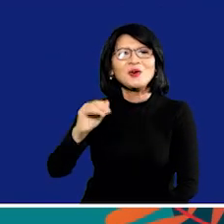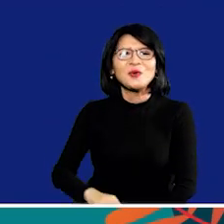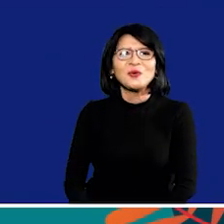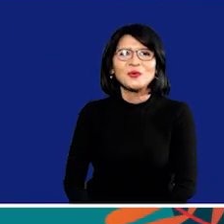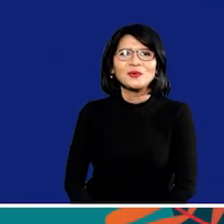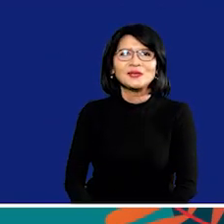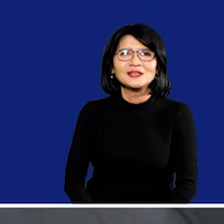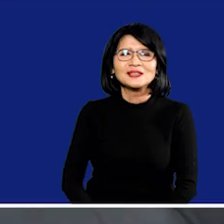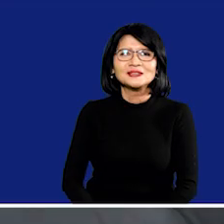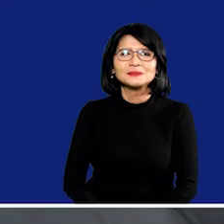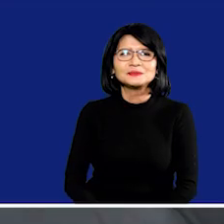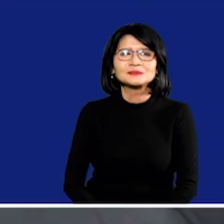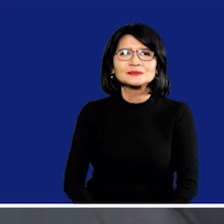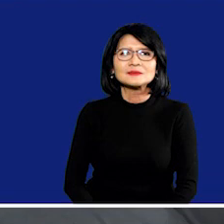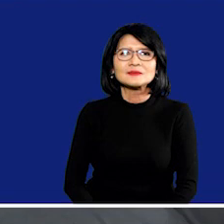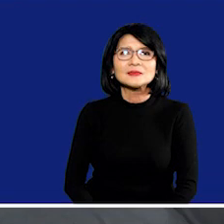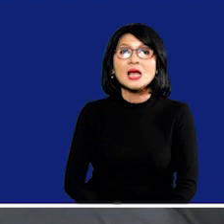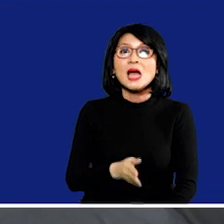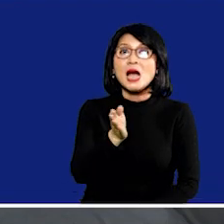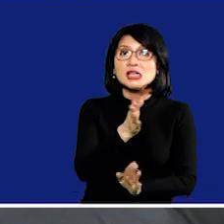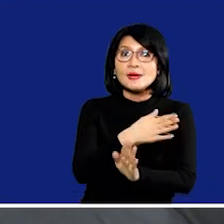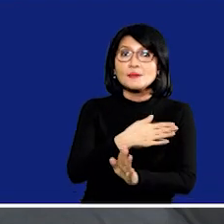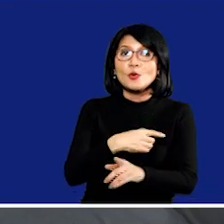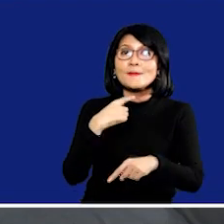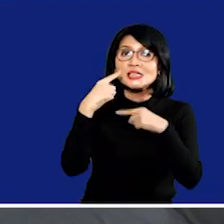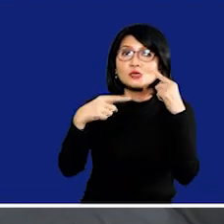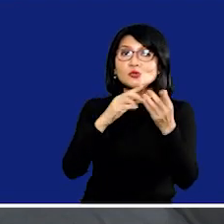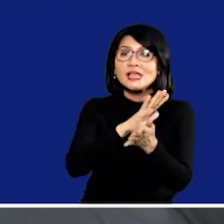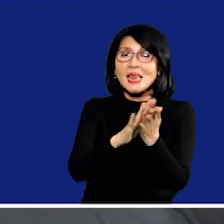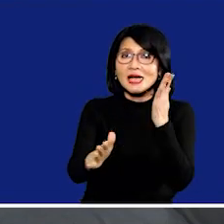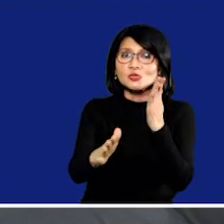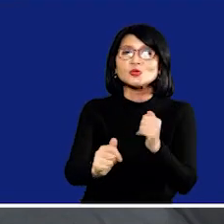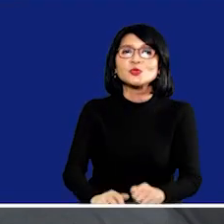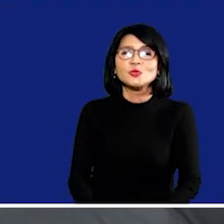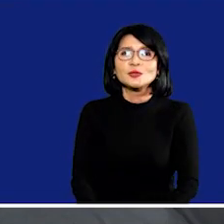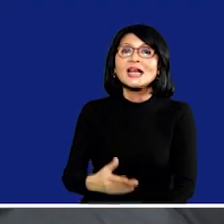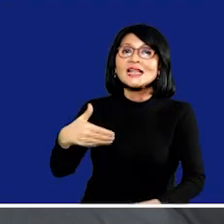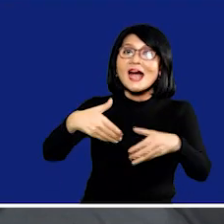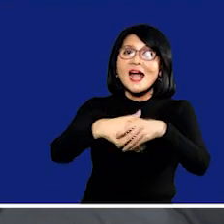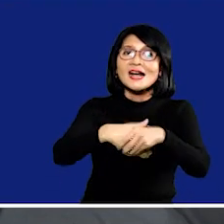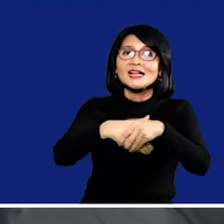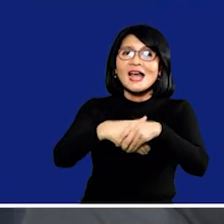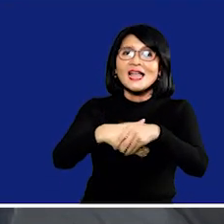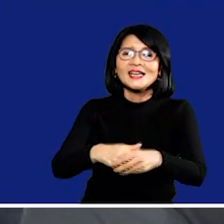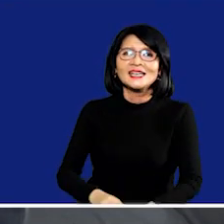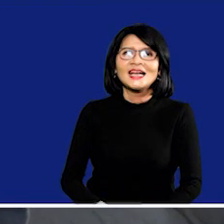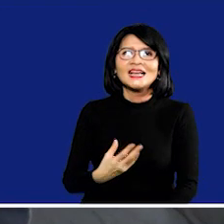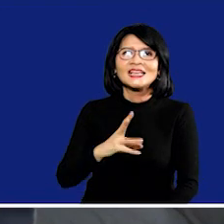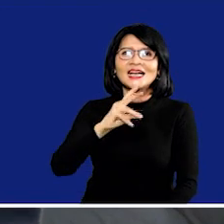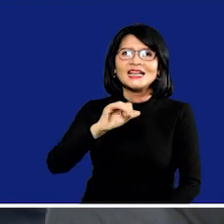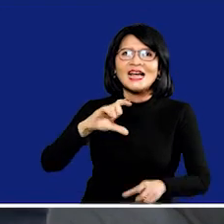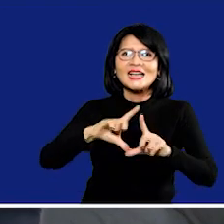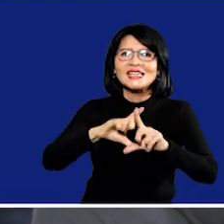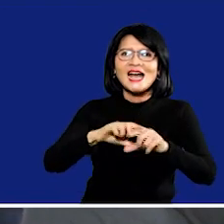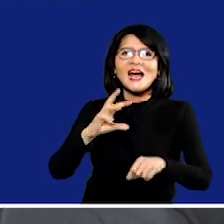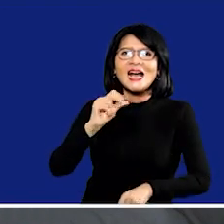semua. Nah, sebelum kita berdiskusi langsung dengan Mas Menteri Nadiem Anwar Makarim, kita berkenalan dulu nih dengan Ria, Rido,